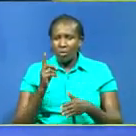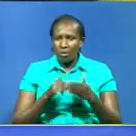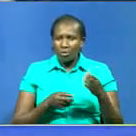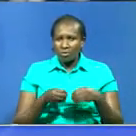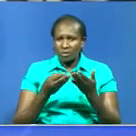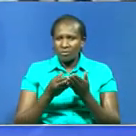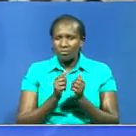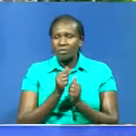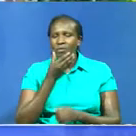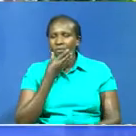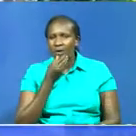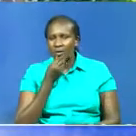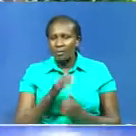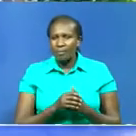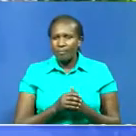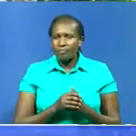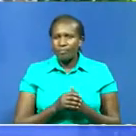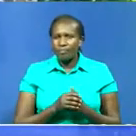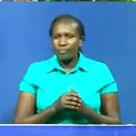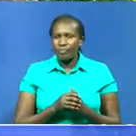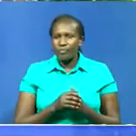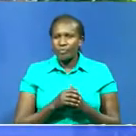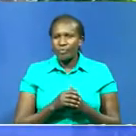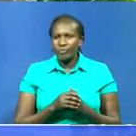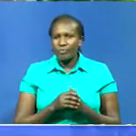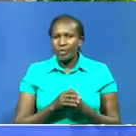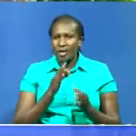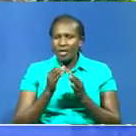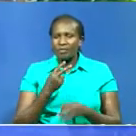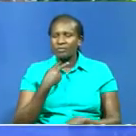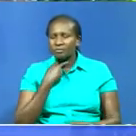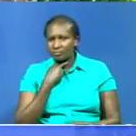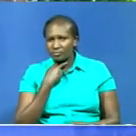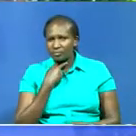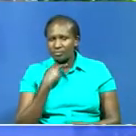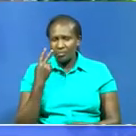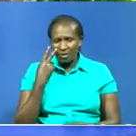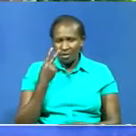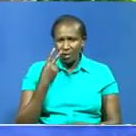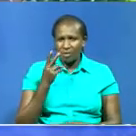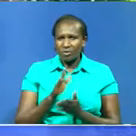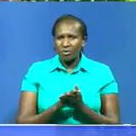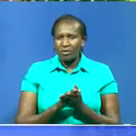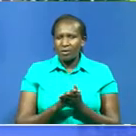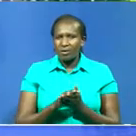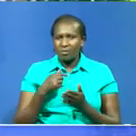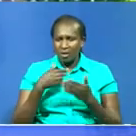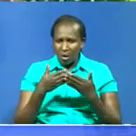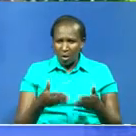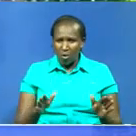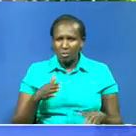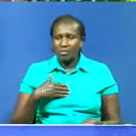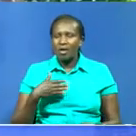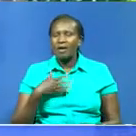mwanaume. Tunajuaga everything ni God. Ukikwama ni God. And then I had lost my dad when I was